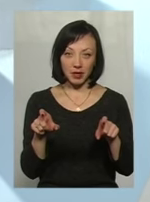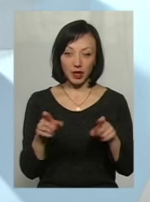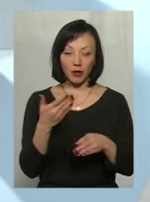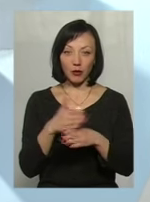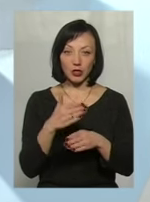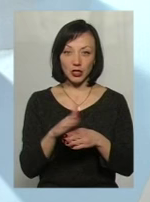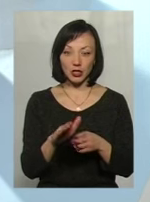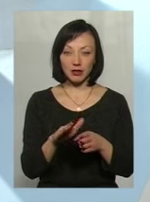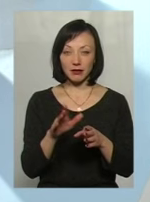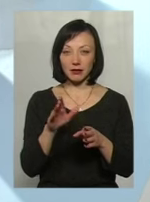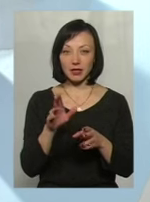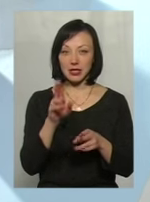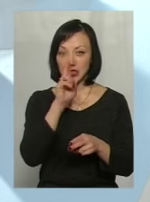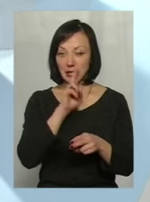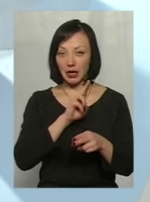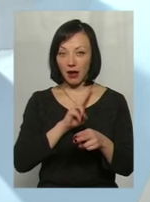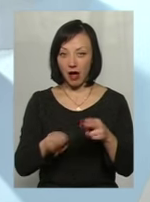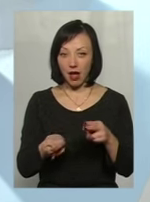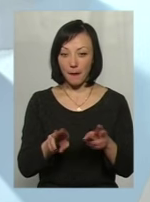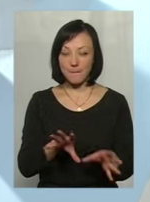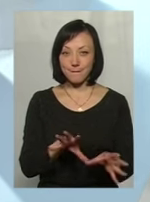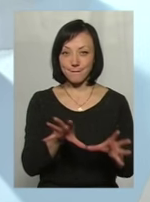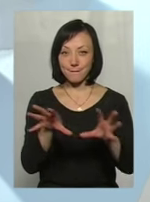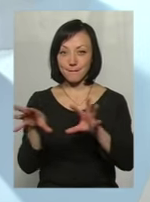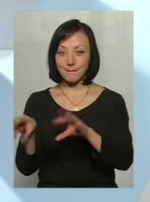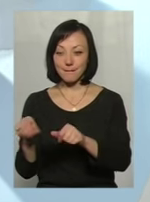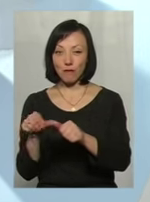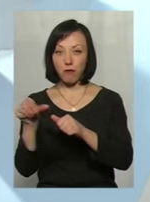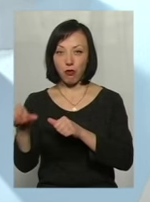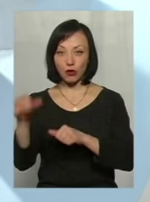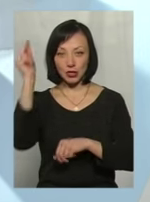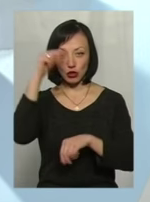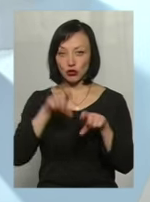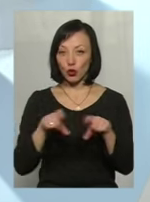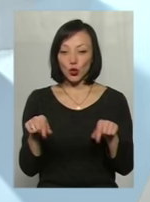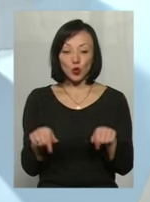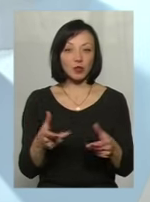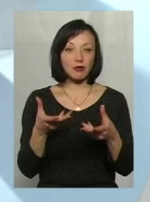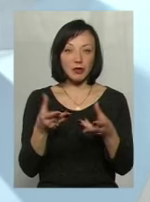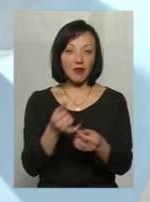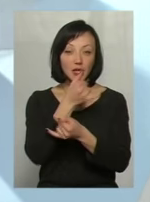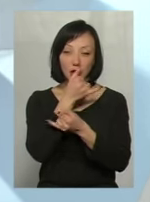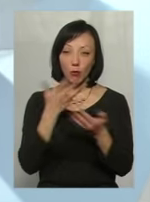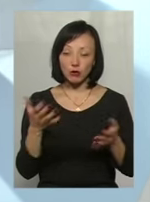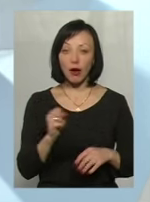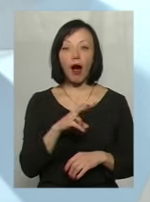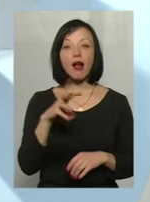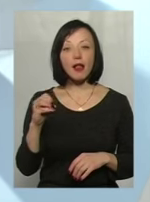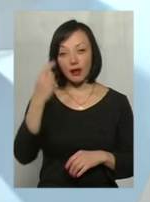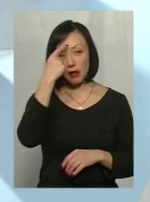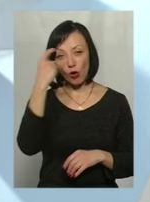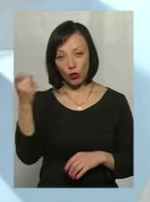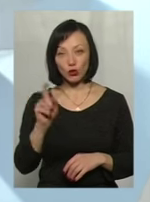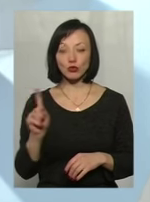потрішки зникає і переміщається десь в поза школу. Ну, тут ми впливати не можемо, але наголошуємо,